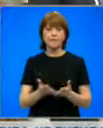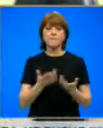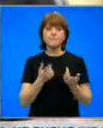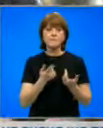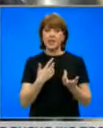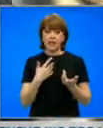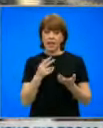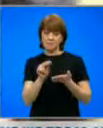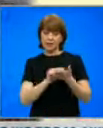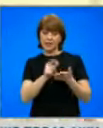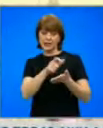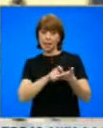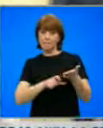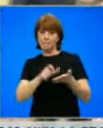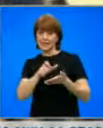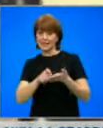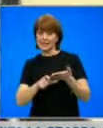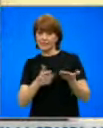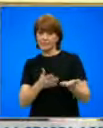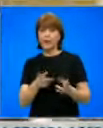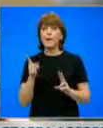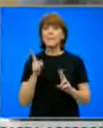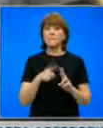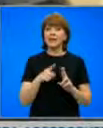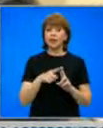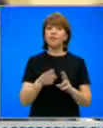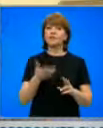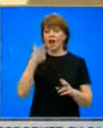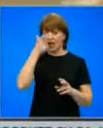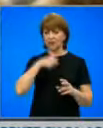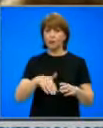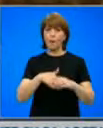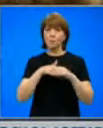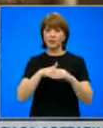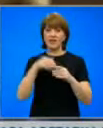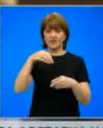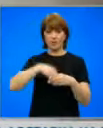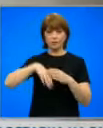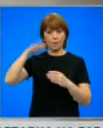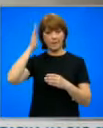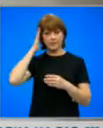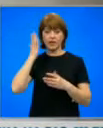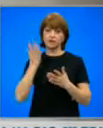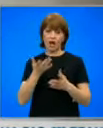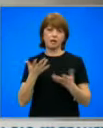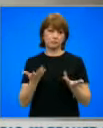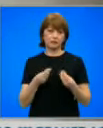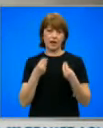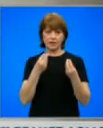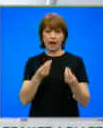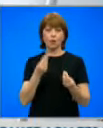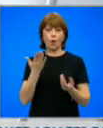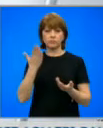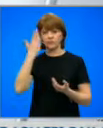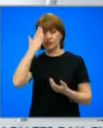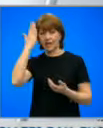списък, както и на упреците на премиера. По-рано Кирил Петков лично поздрави Вътрешното министерство за това, че е осигурило провеждането на честни